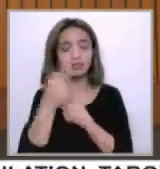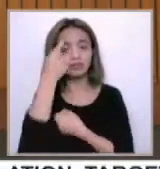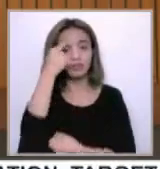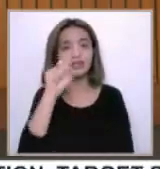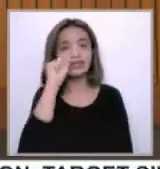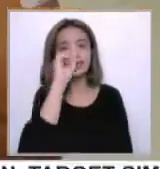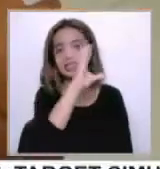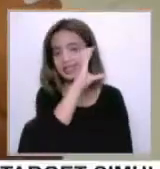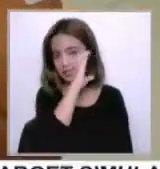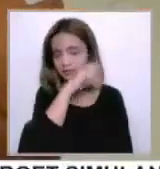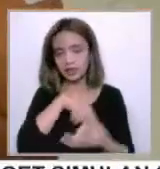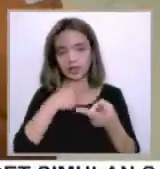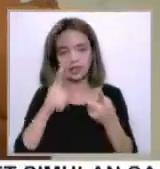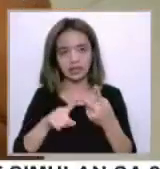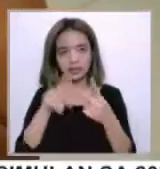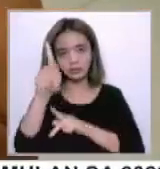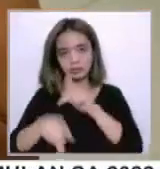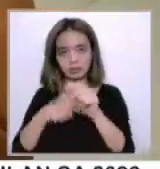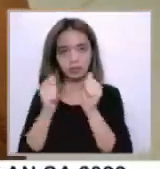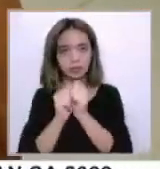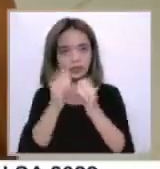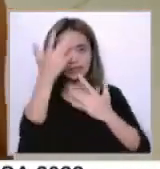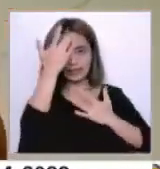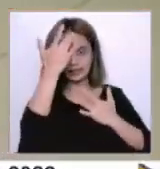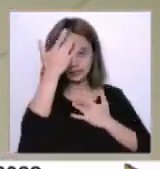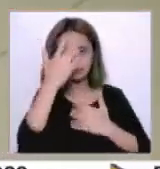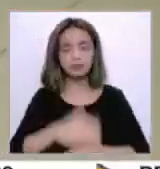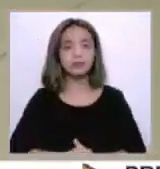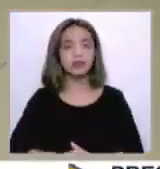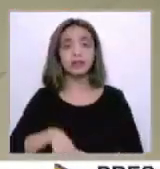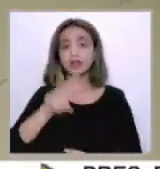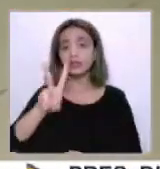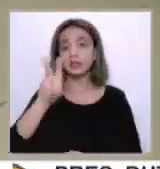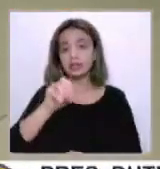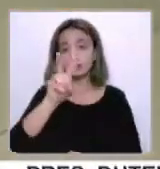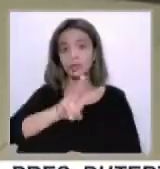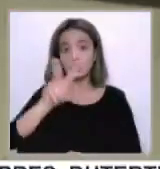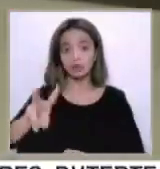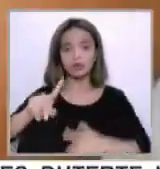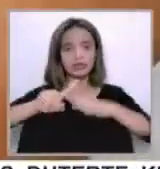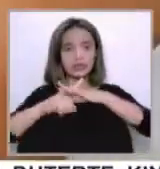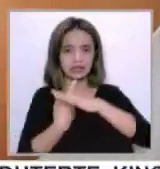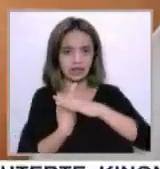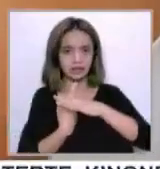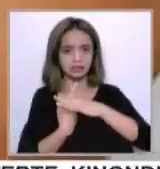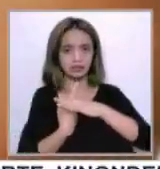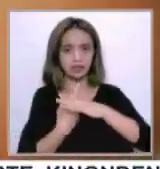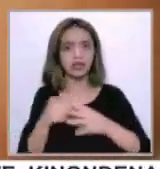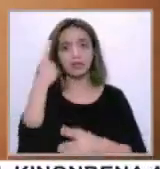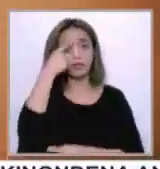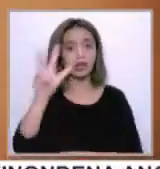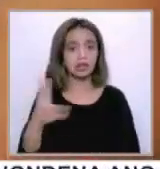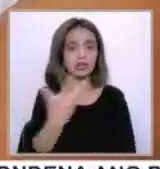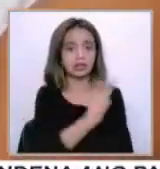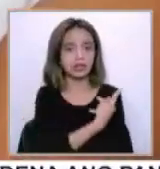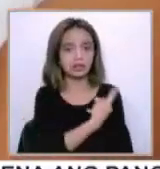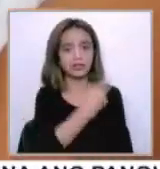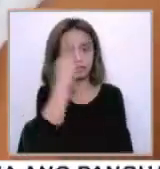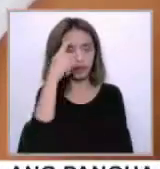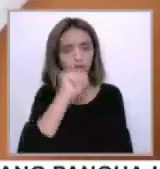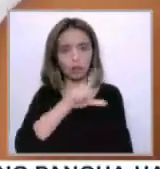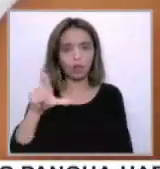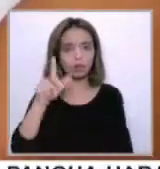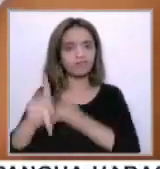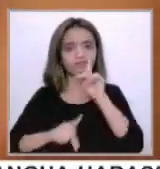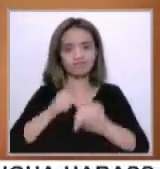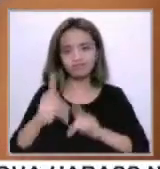and also with comorbidities. Target namang simulan sa 2022 ang pagtuturok ng booster shot sa general population. Sa ngayon, umabot na sa mahigit 33 million